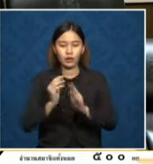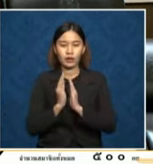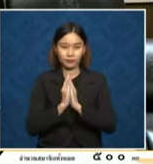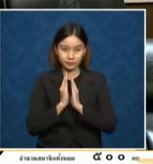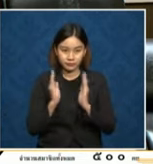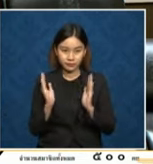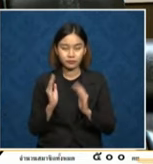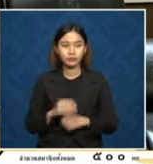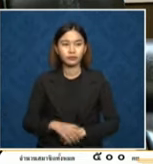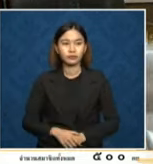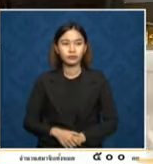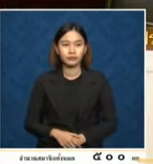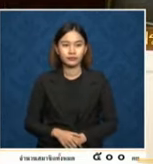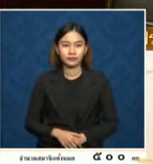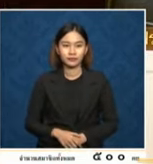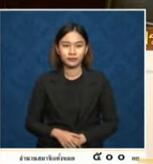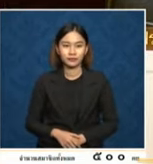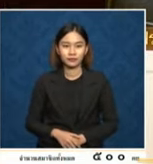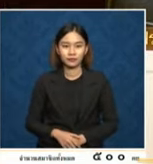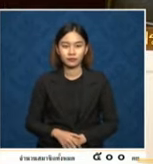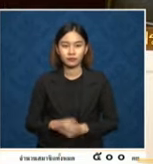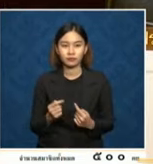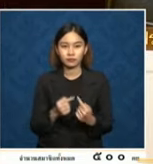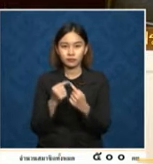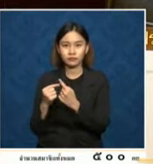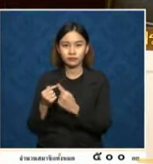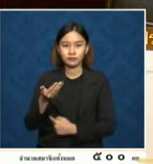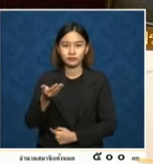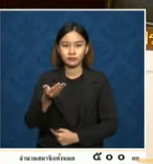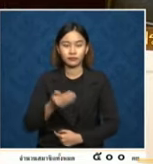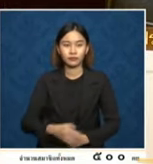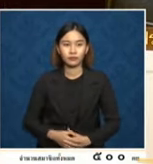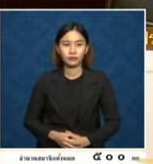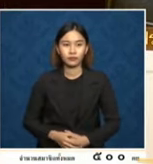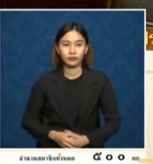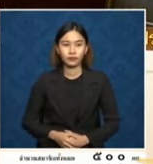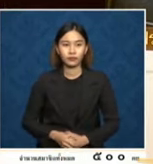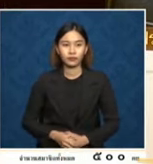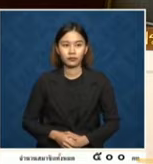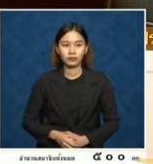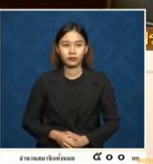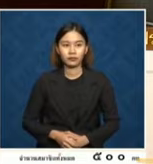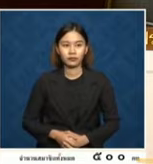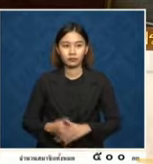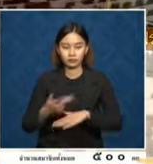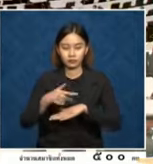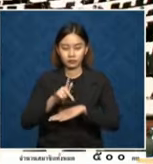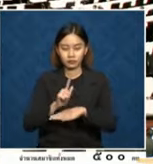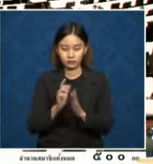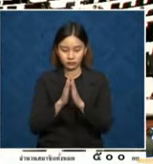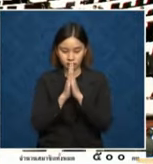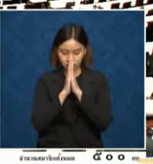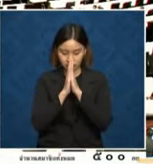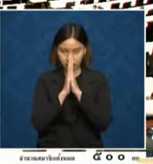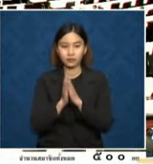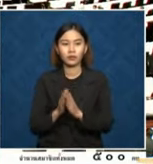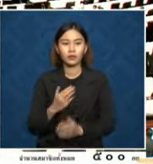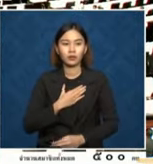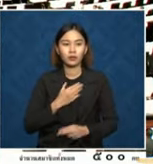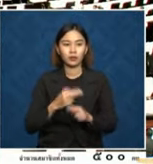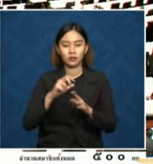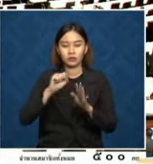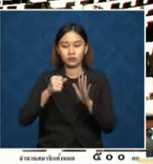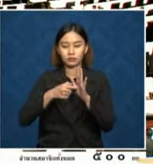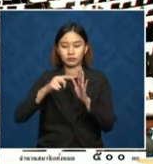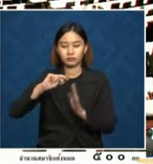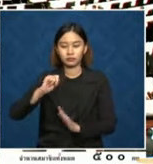ค่ะ ครับขอบคุณครับขอเชิญท่านสังคมแดงโชติครับ กราบเรียนท่านประธานสภาที่เคารพกับผมน